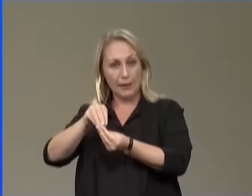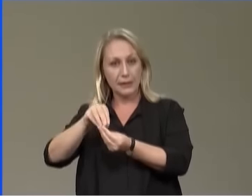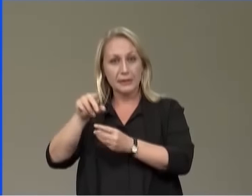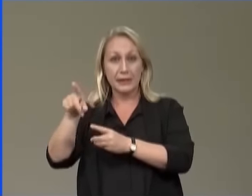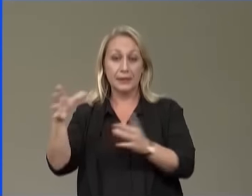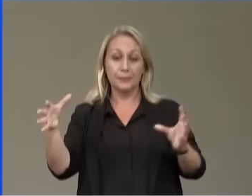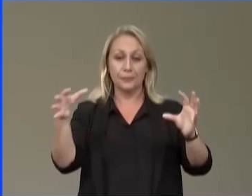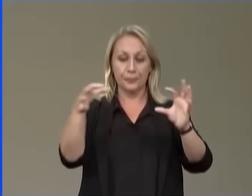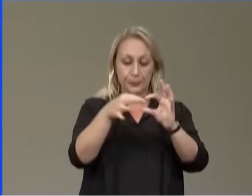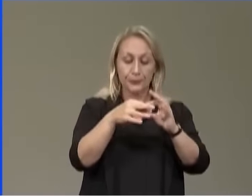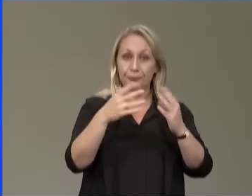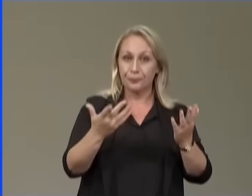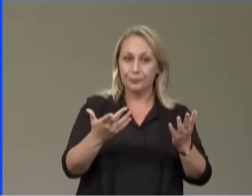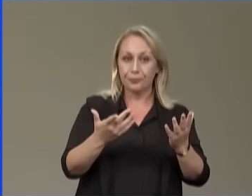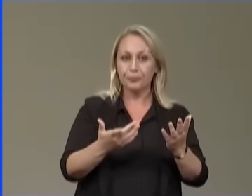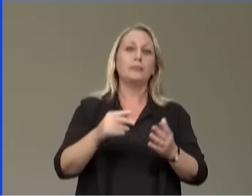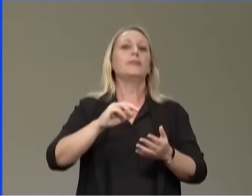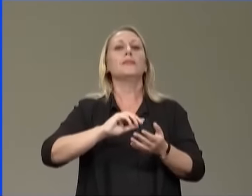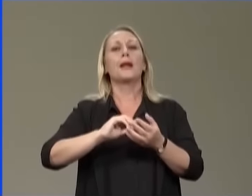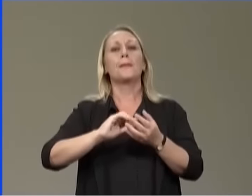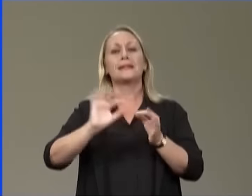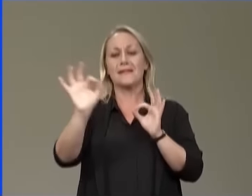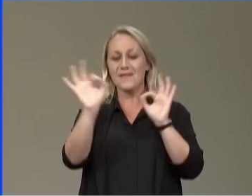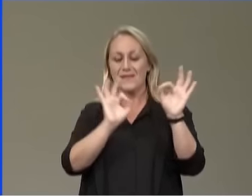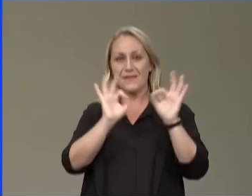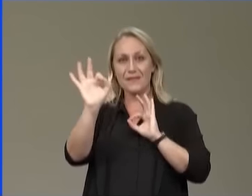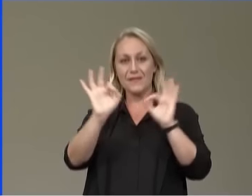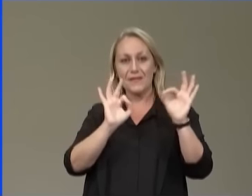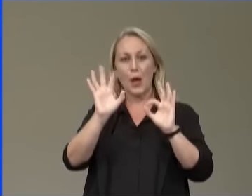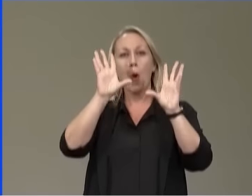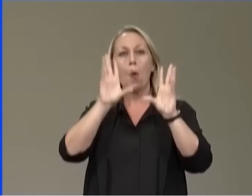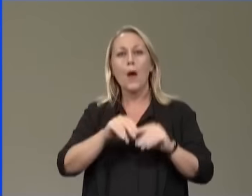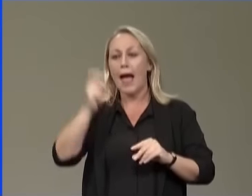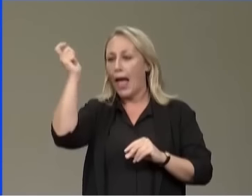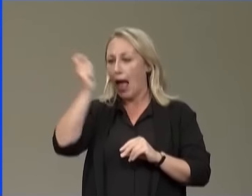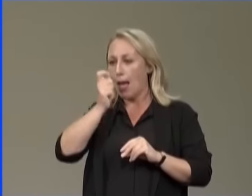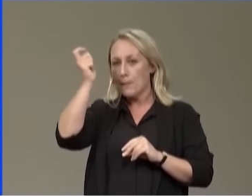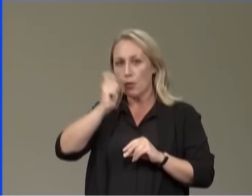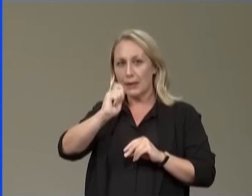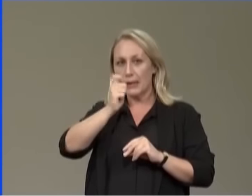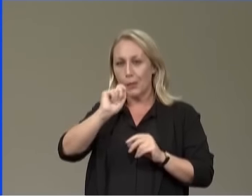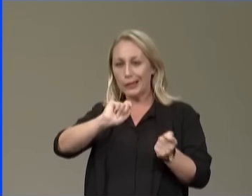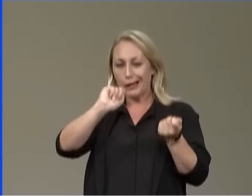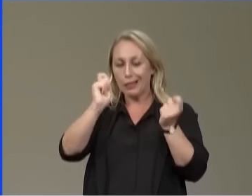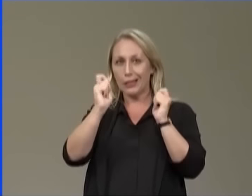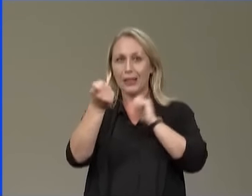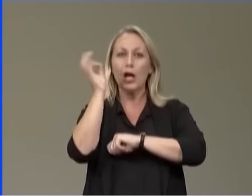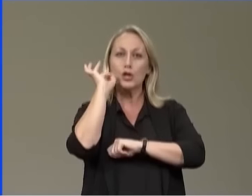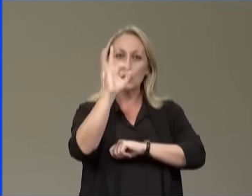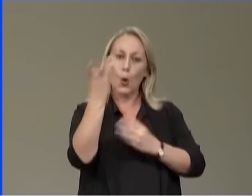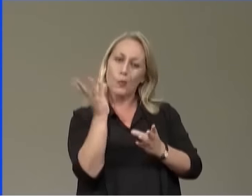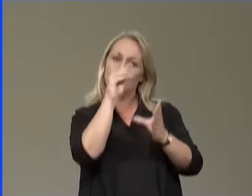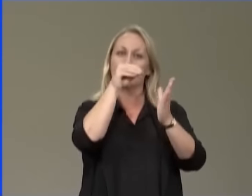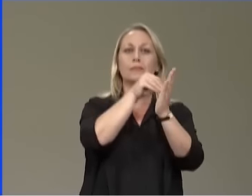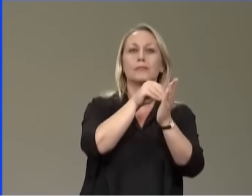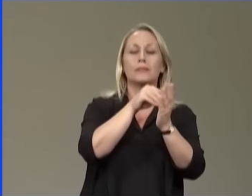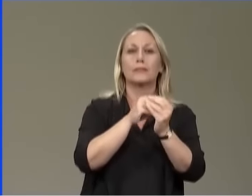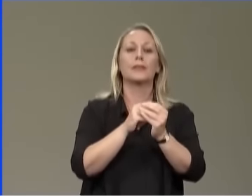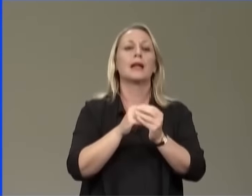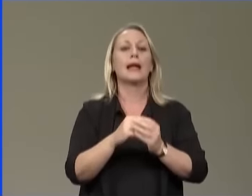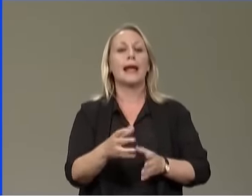την προσεκτική αναμόρφωση της επιδοματικής μας πολιτικής. Γιατί